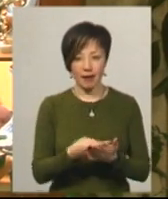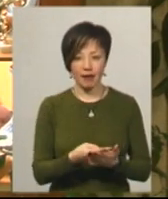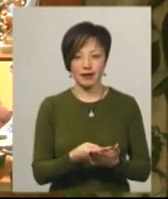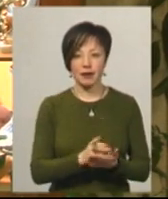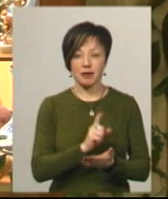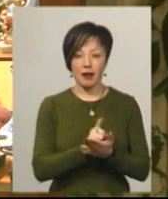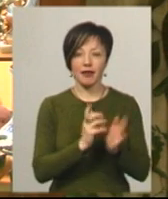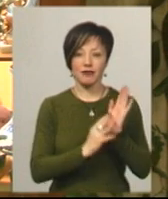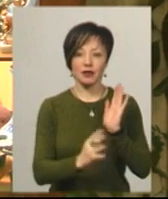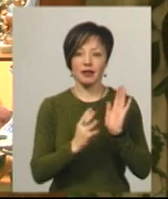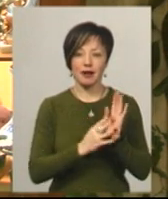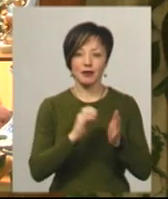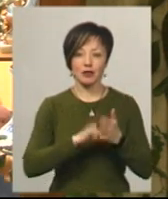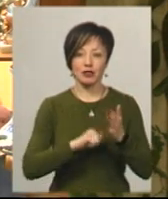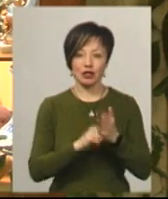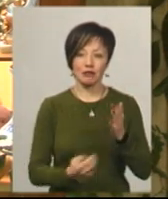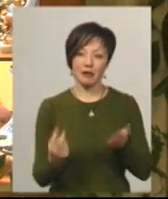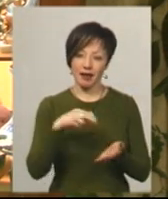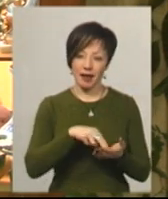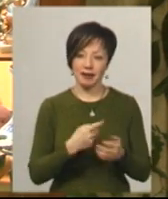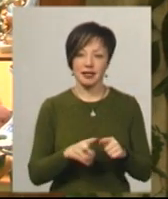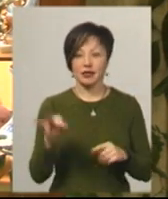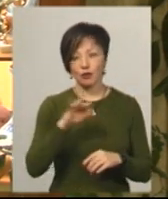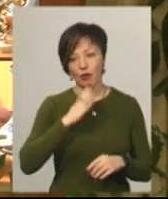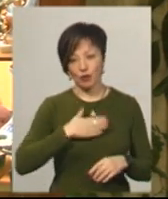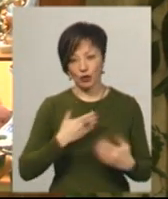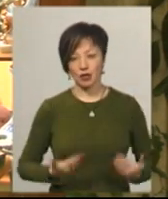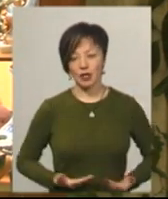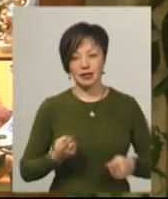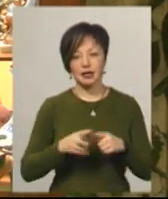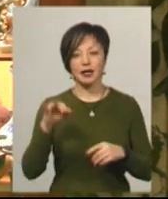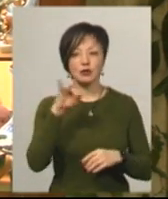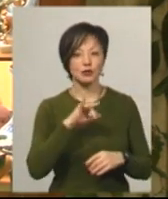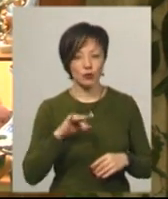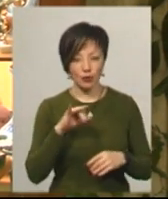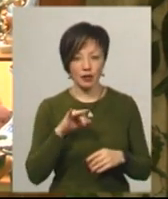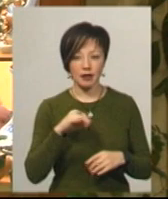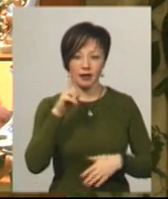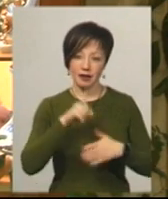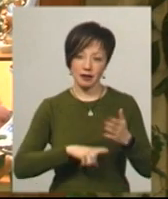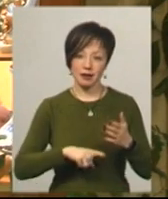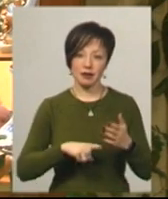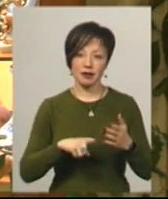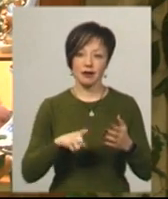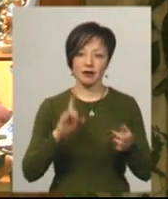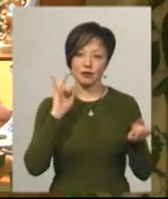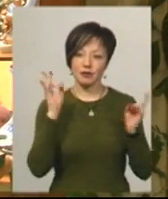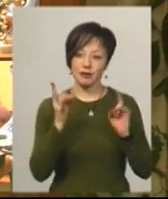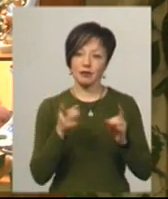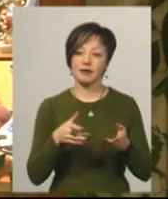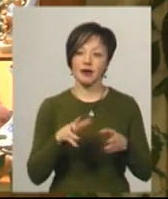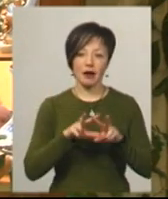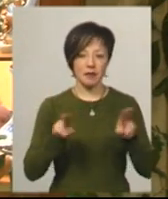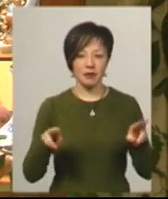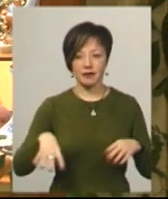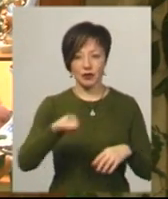ти маєш 99 причин піднятися. Це історія мого життя, це історія, в принципі, я надію, що вона перекликається всім іншим людям, власне.